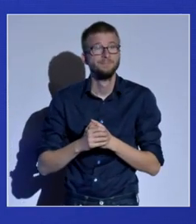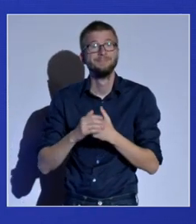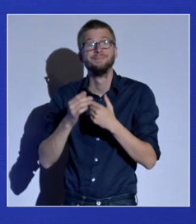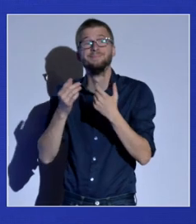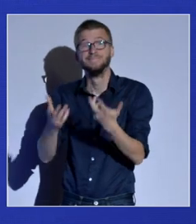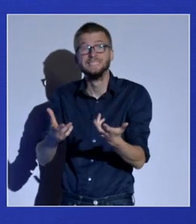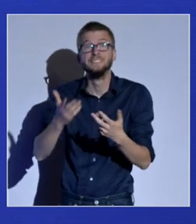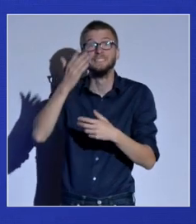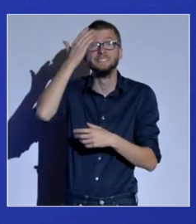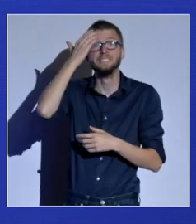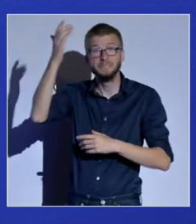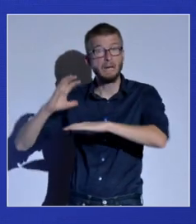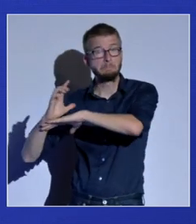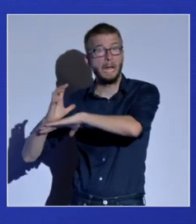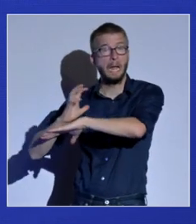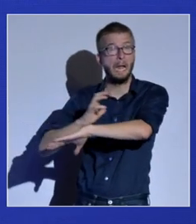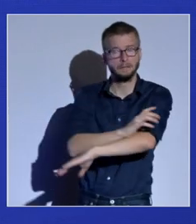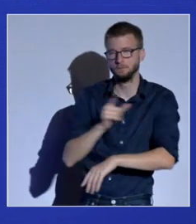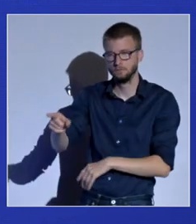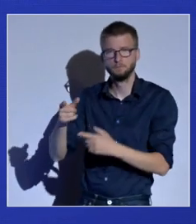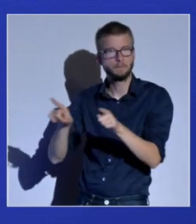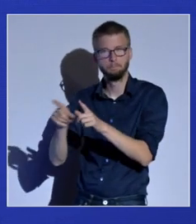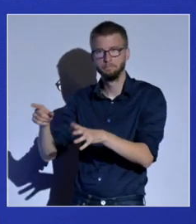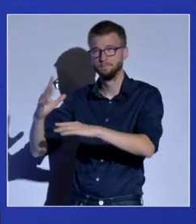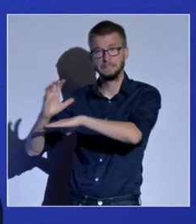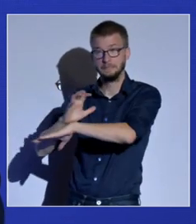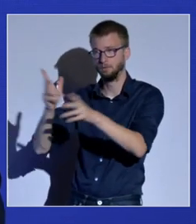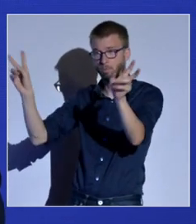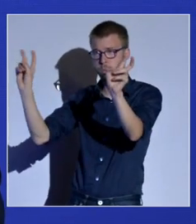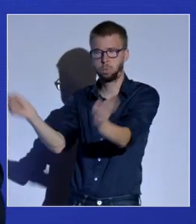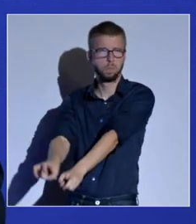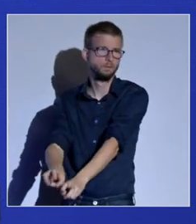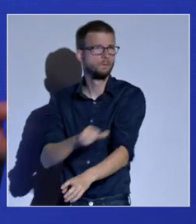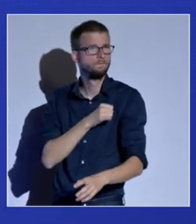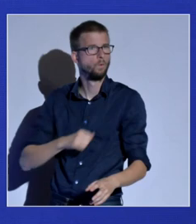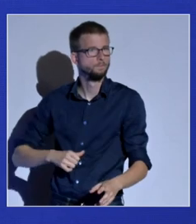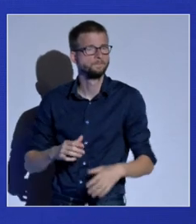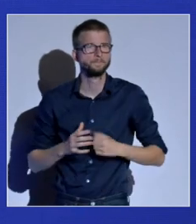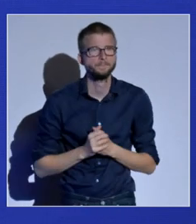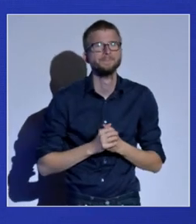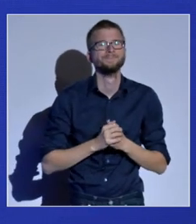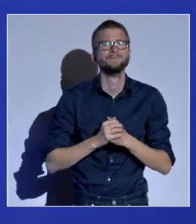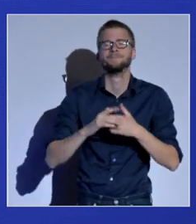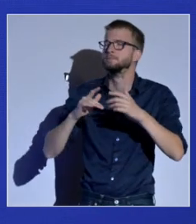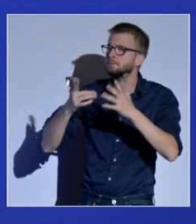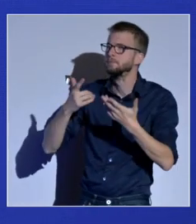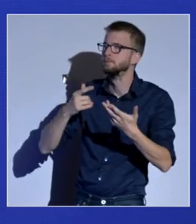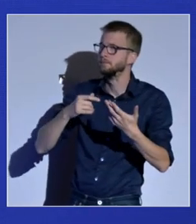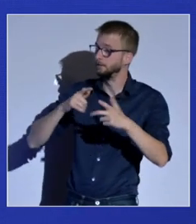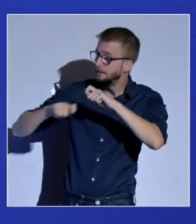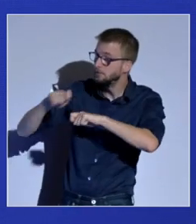S'il y a un tsunami, celui-là est un tsunami. Et donc, quand on leur parle, on parle à 30